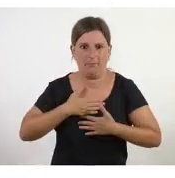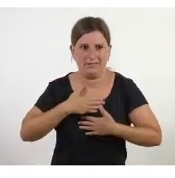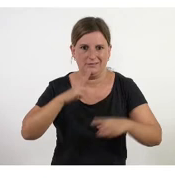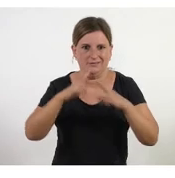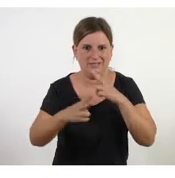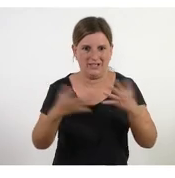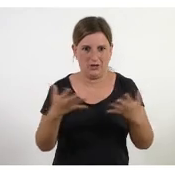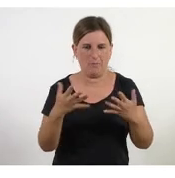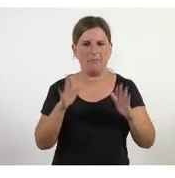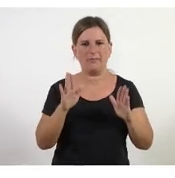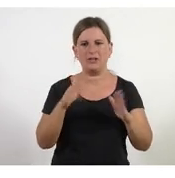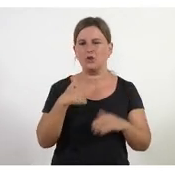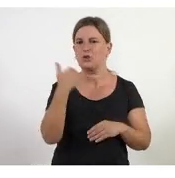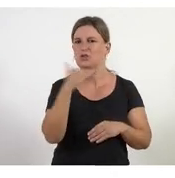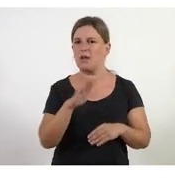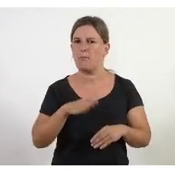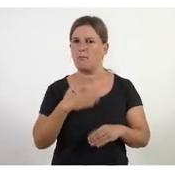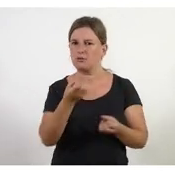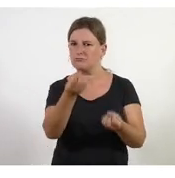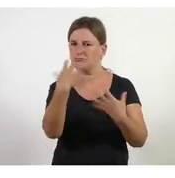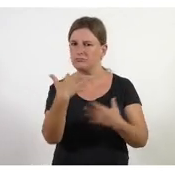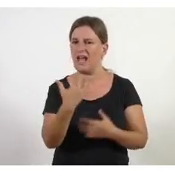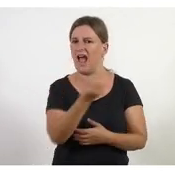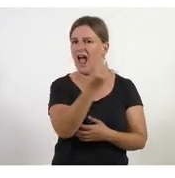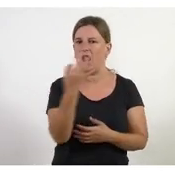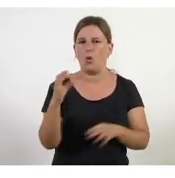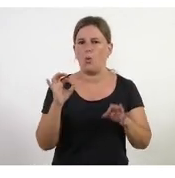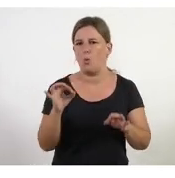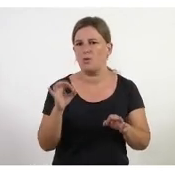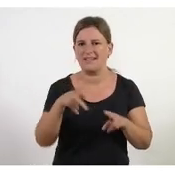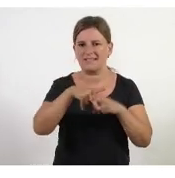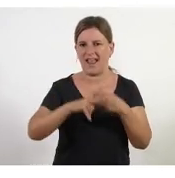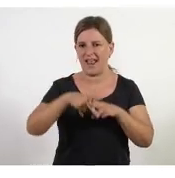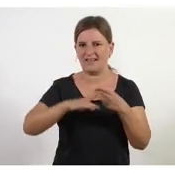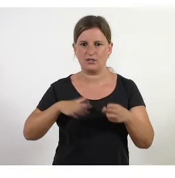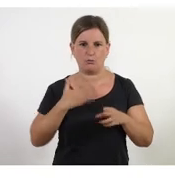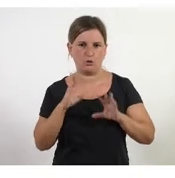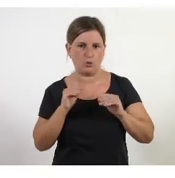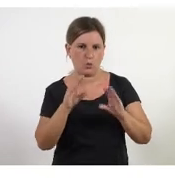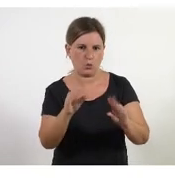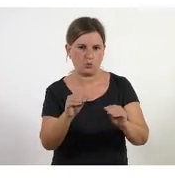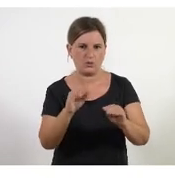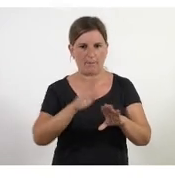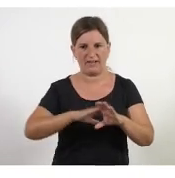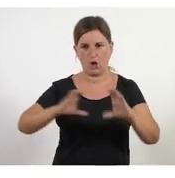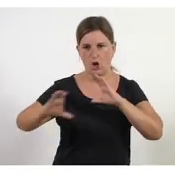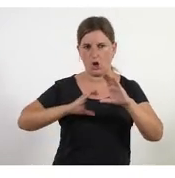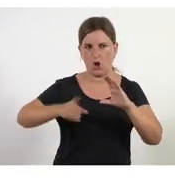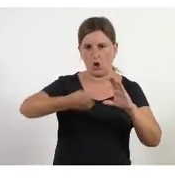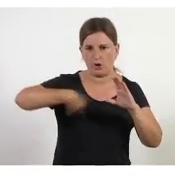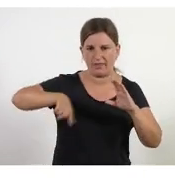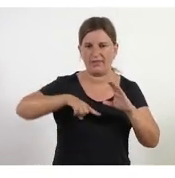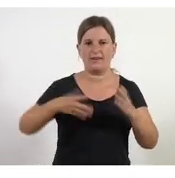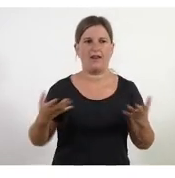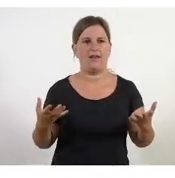en directe, però si ens pots donar algunes referències que puguin servir per coordinar-nos o per